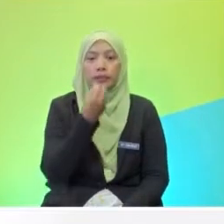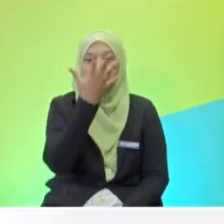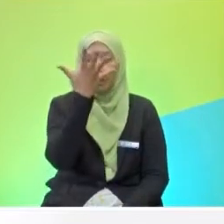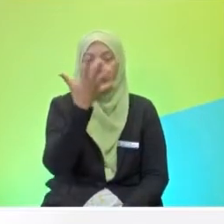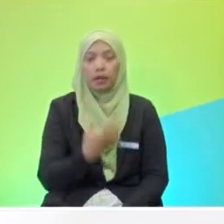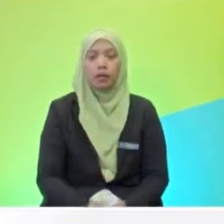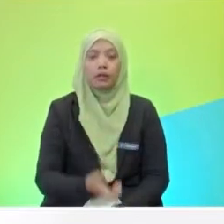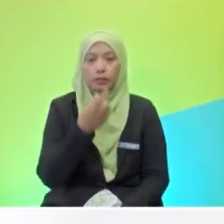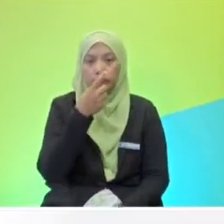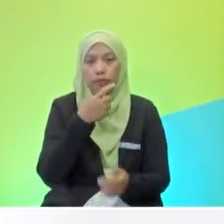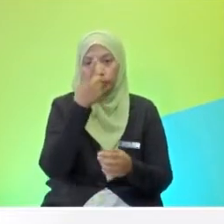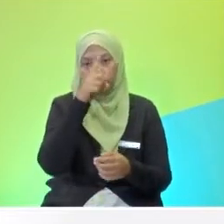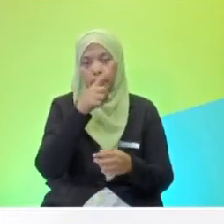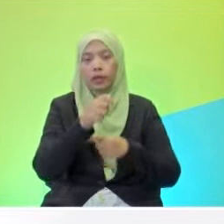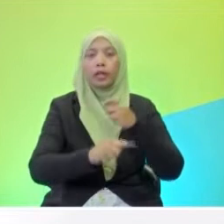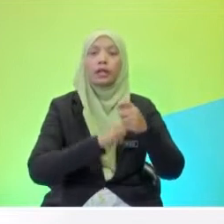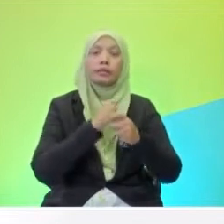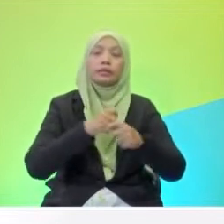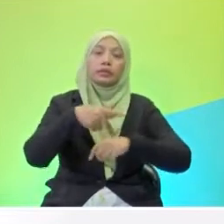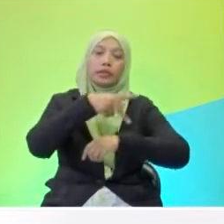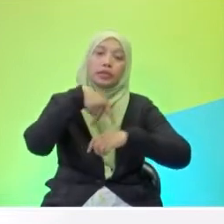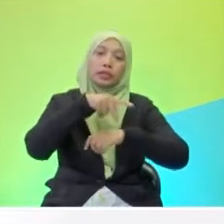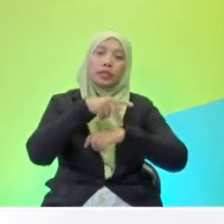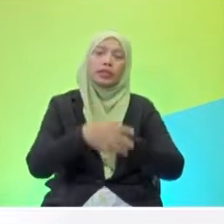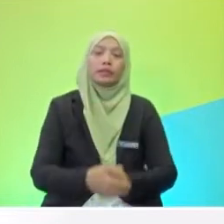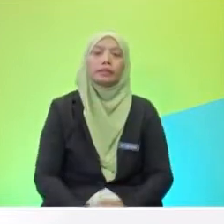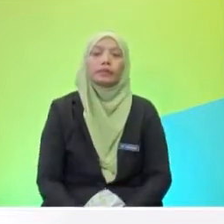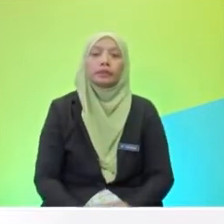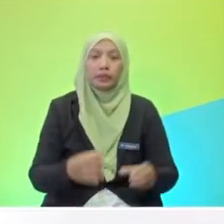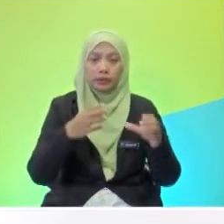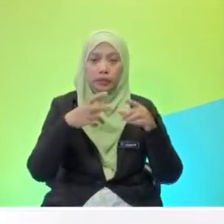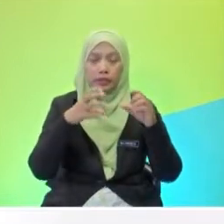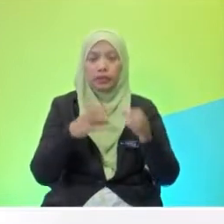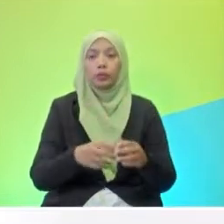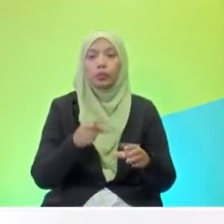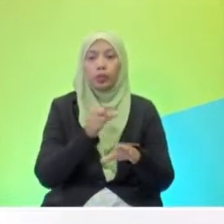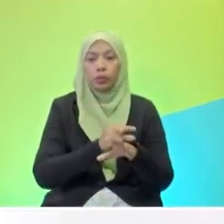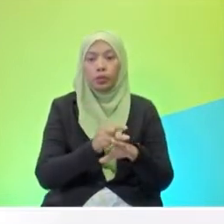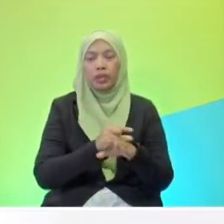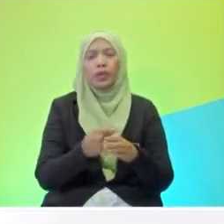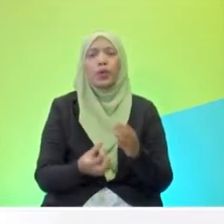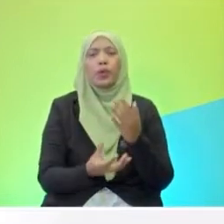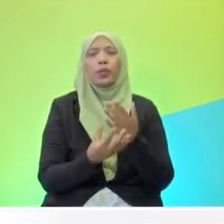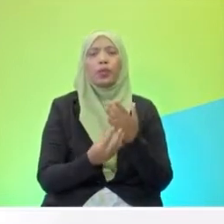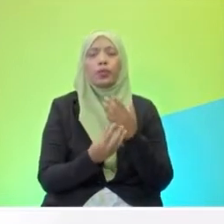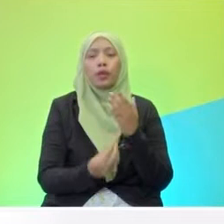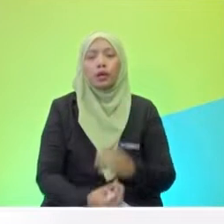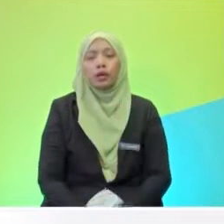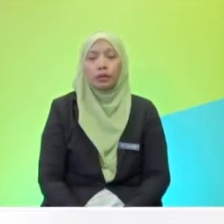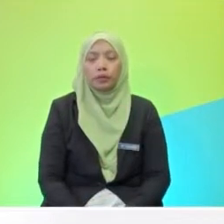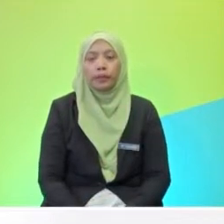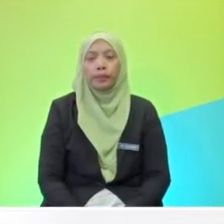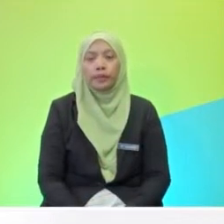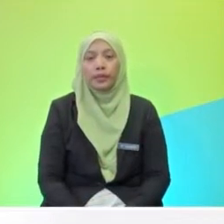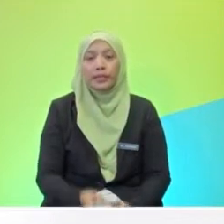dan alas kita Oke kaidah yang digunakan karena dalam tanah Oke